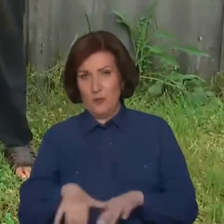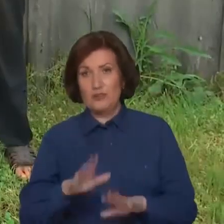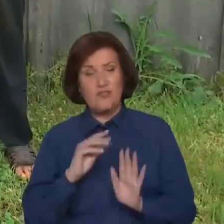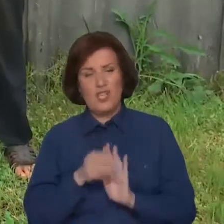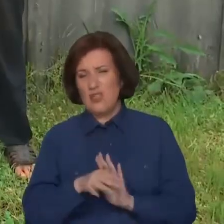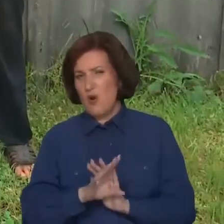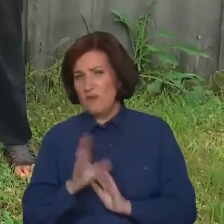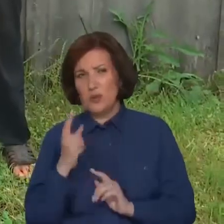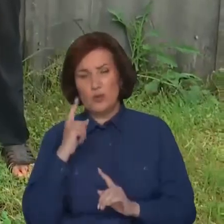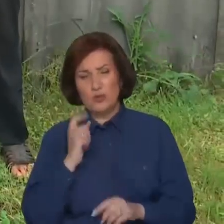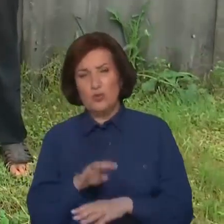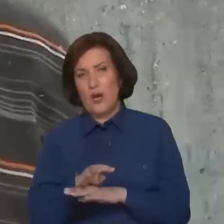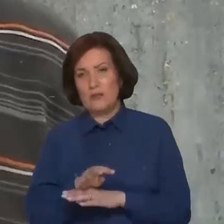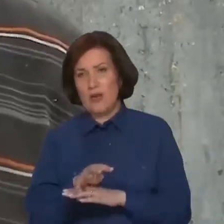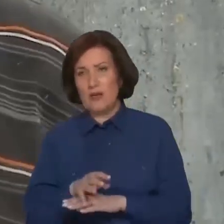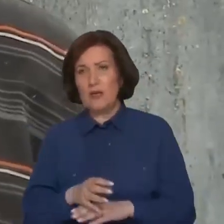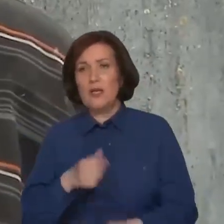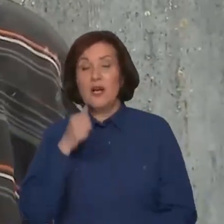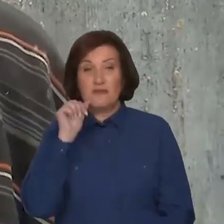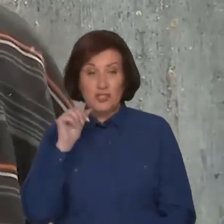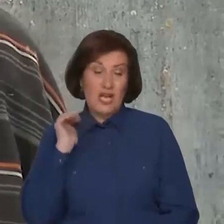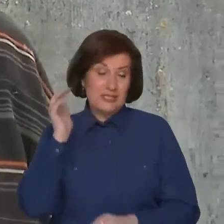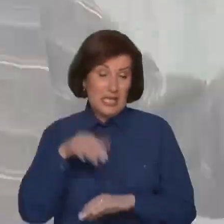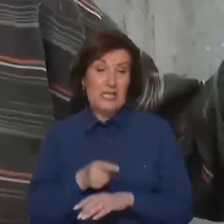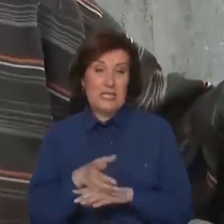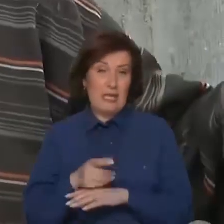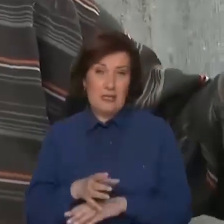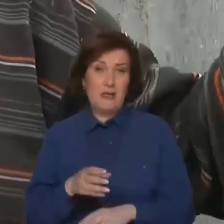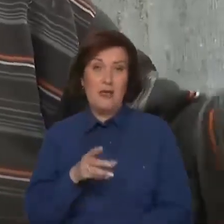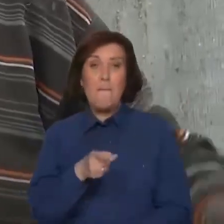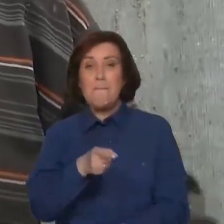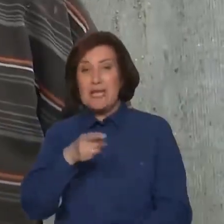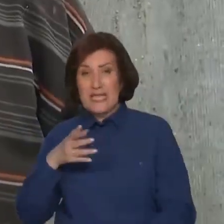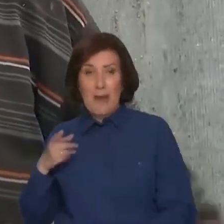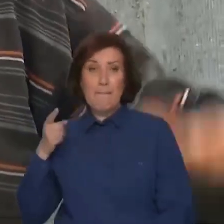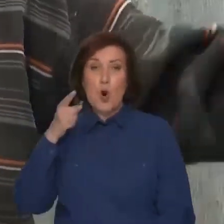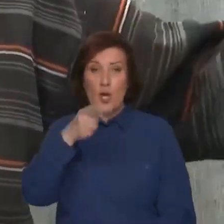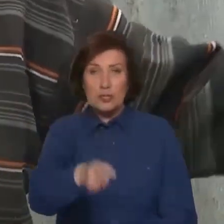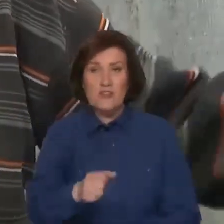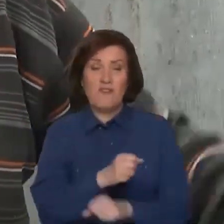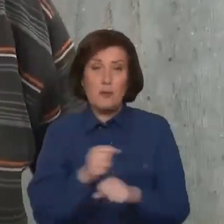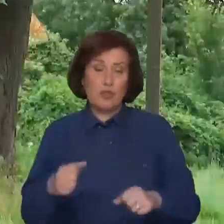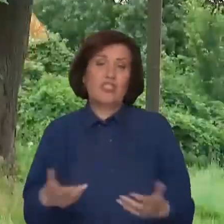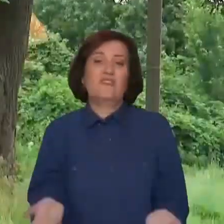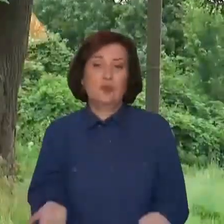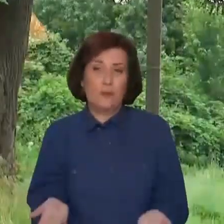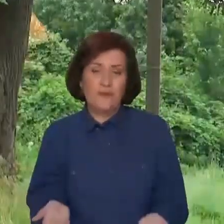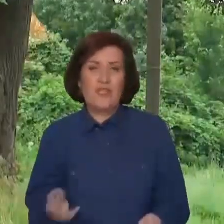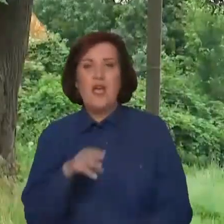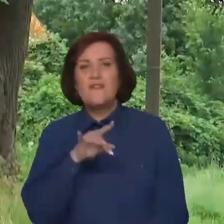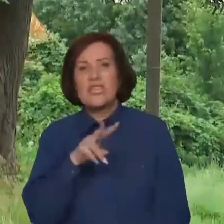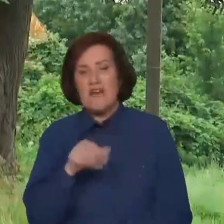не ховається, коли чує ворожі атаки. Вчора на калий день пише. Міна прилетить, вибухне, дай все. У